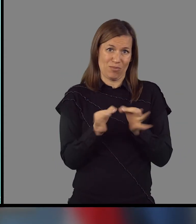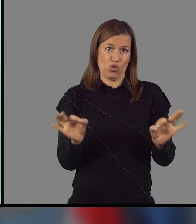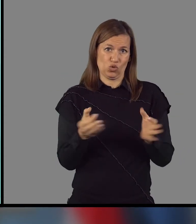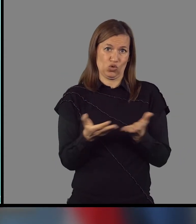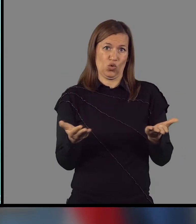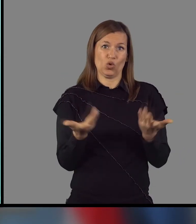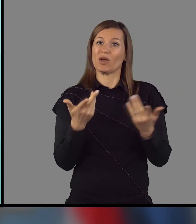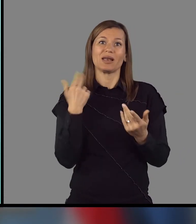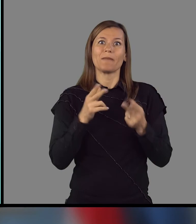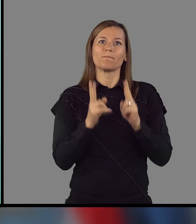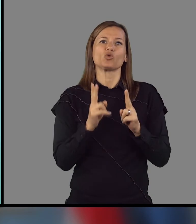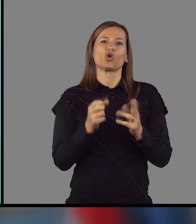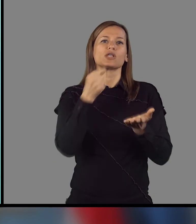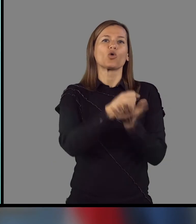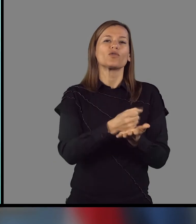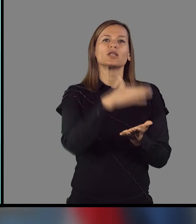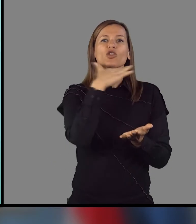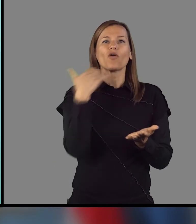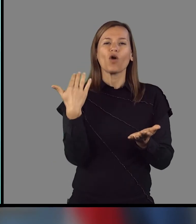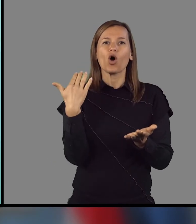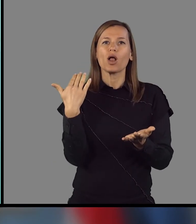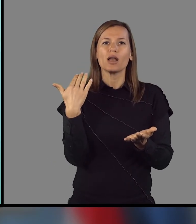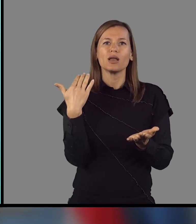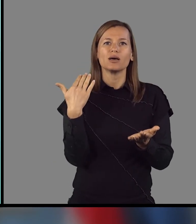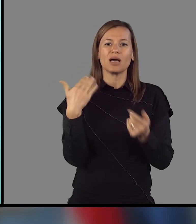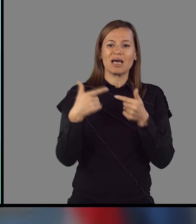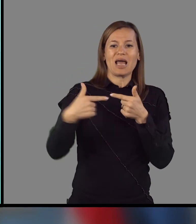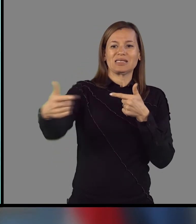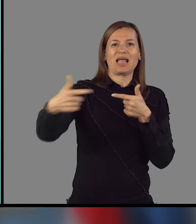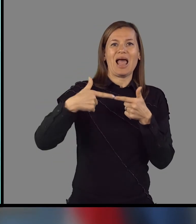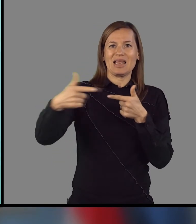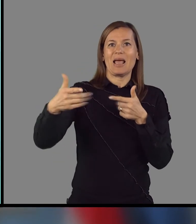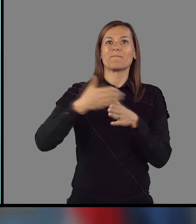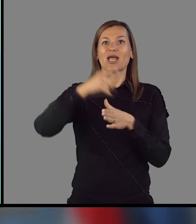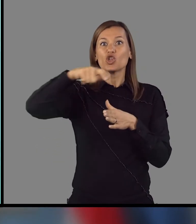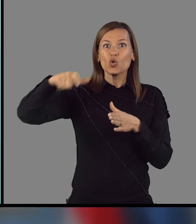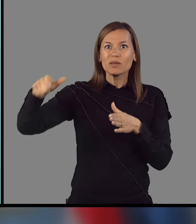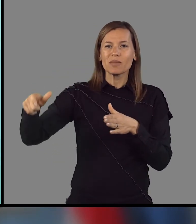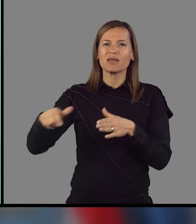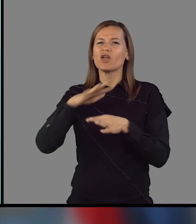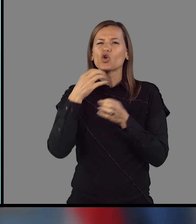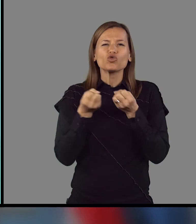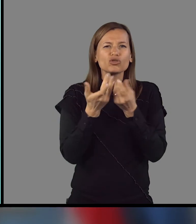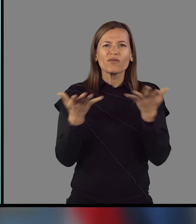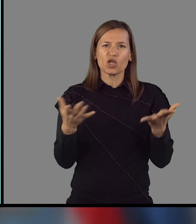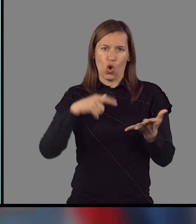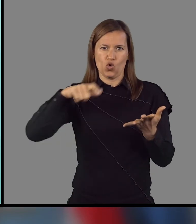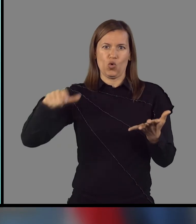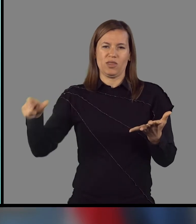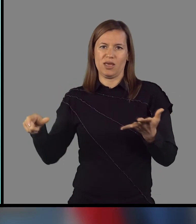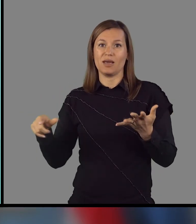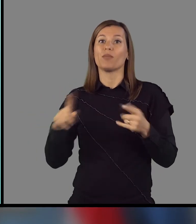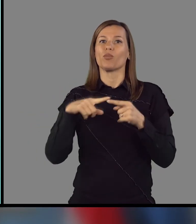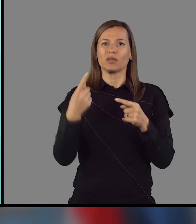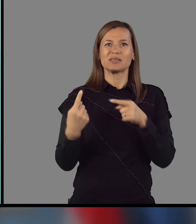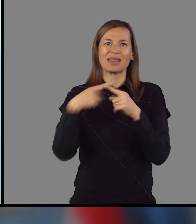na majhnem prostoru, kjer ni mogoče zagotoviti zadostnega razdalje med ljudmi,